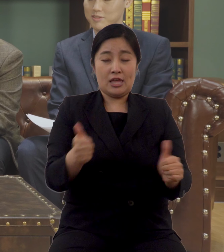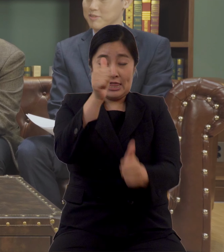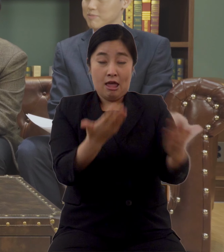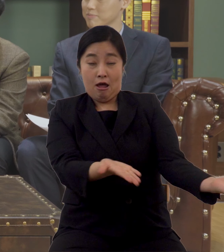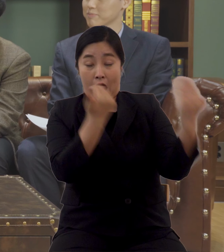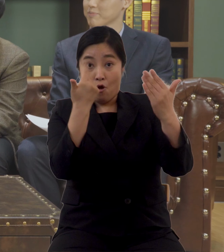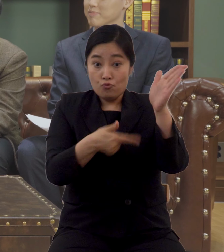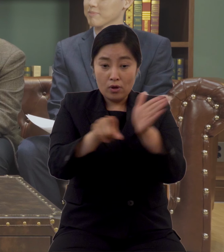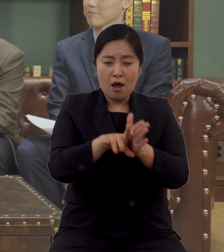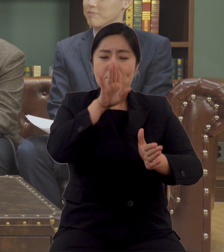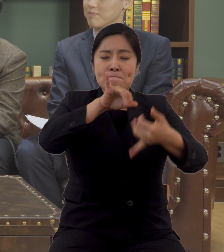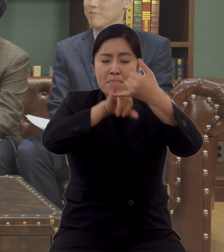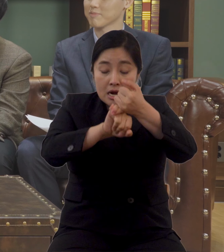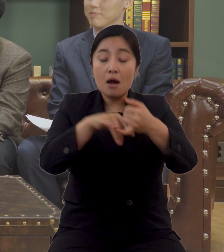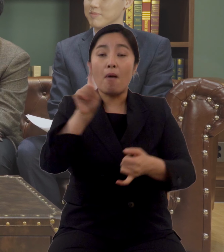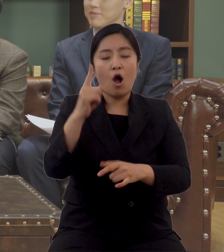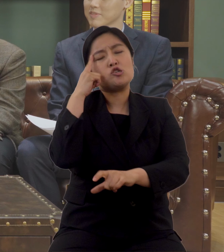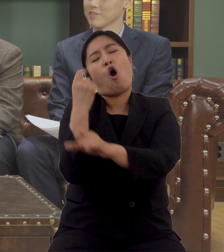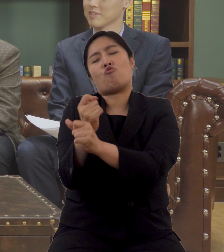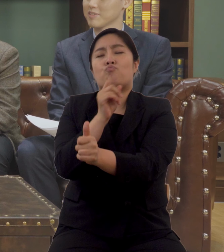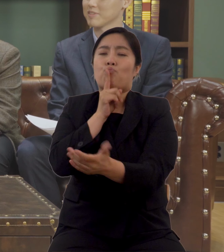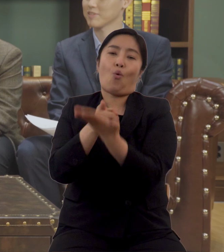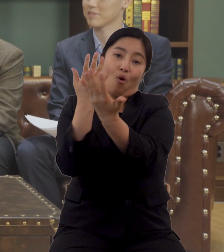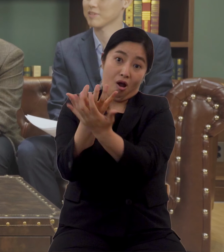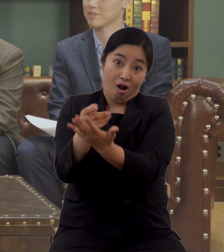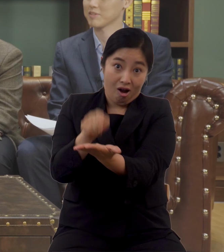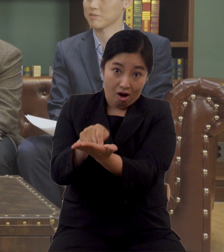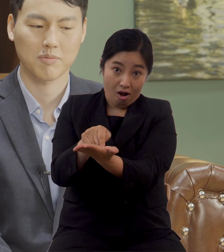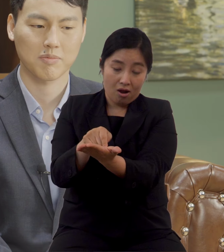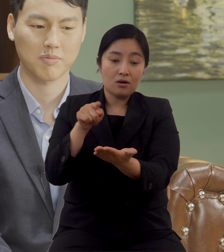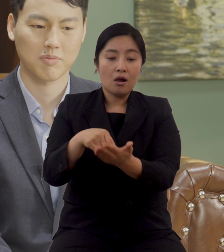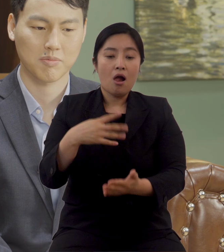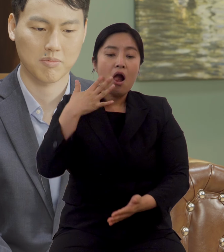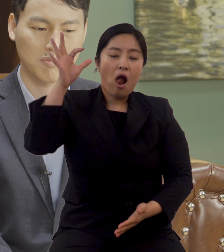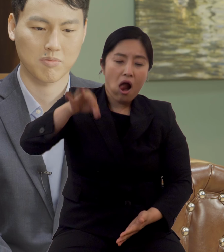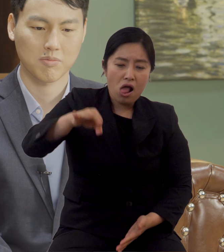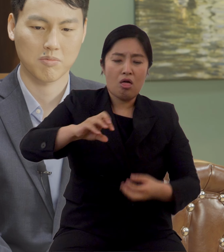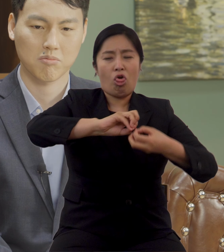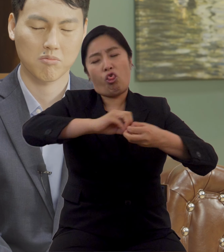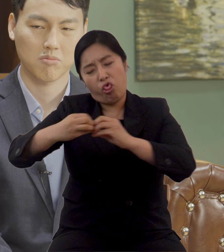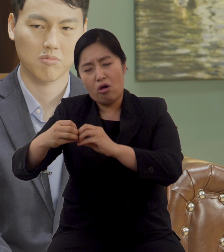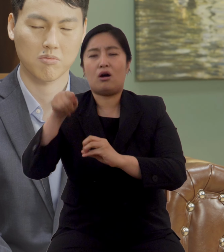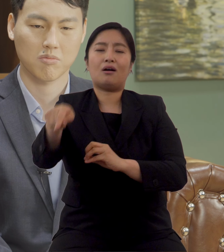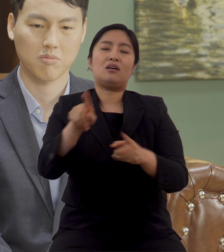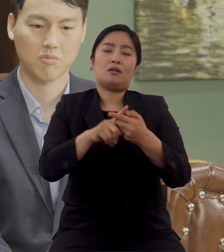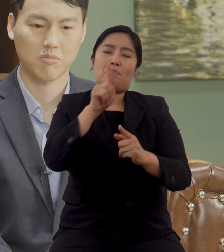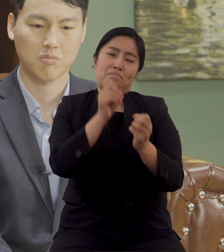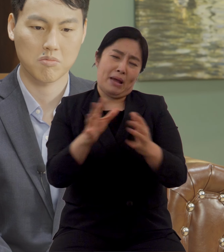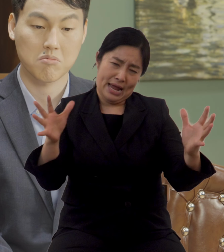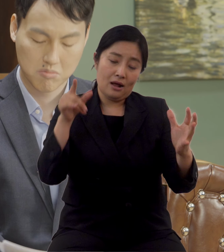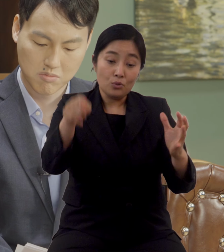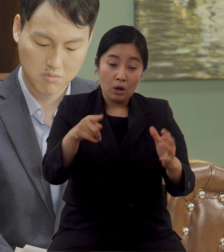이런 국제대회 유치하기 위해서는 필수적으로 필요한 게 이제 용역 보고서인데요. 용역 보고서도 허위 내용과 부실함이